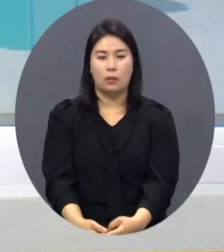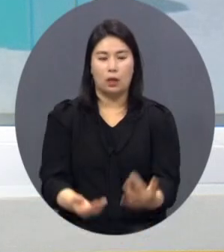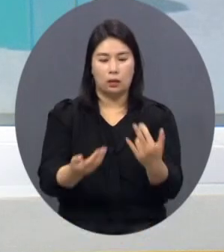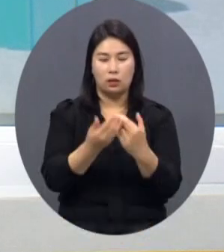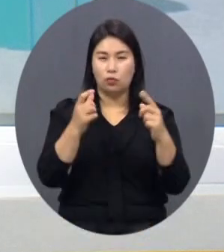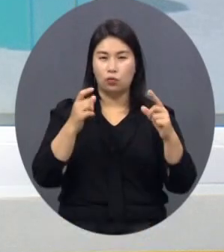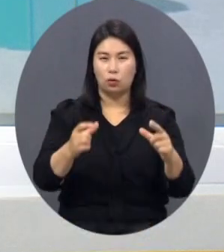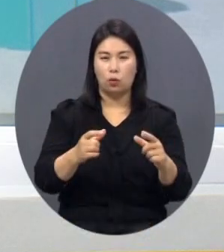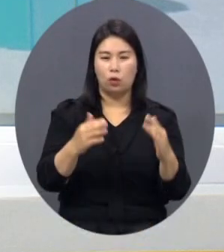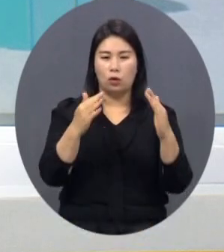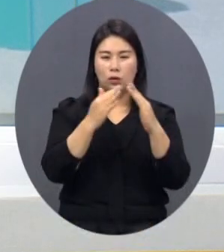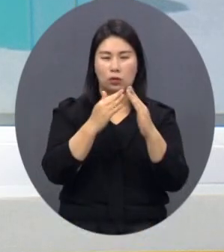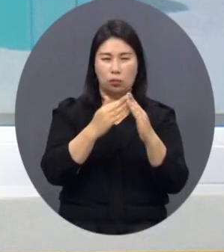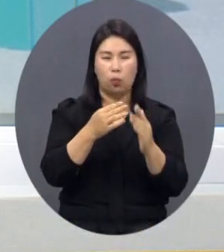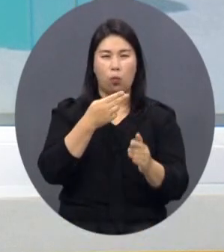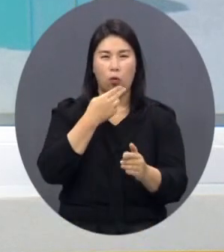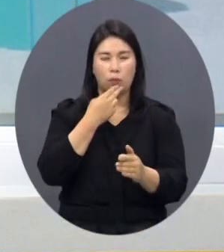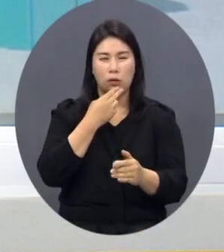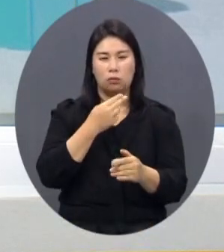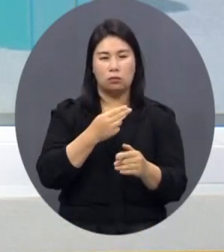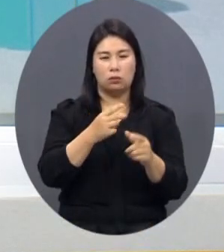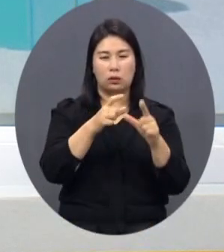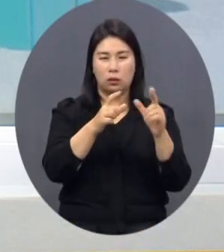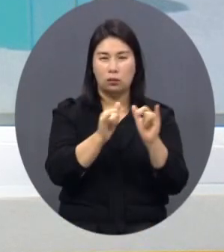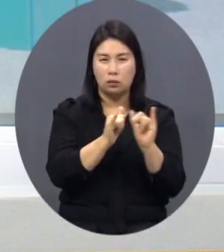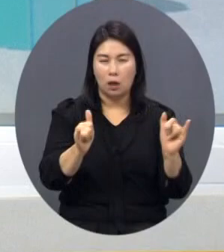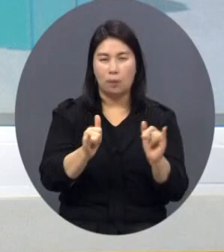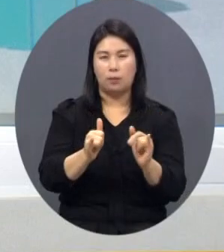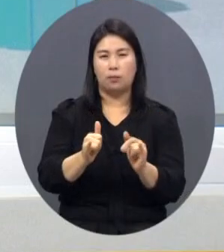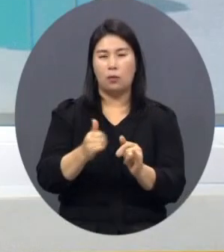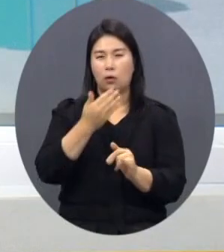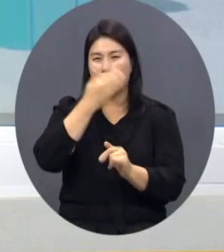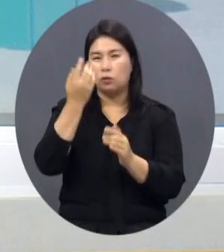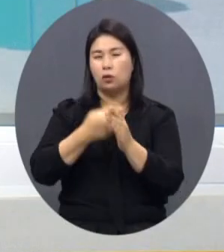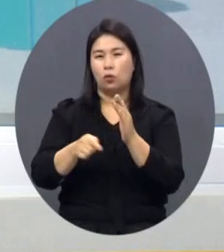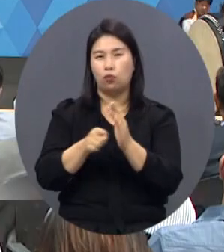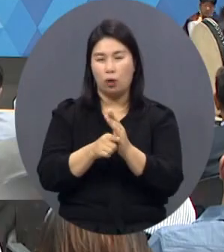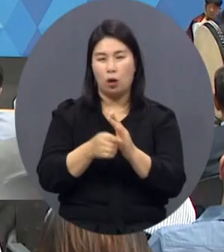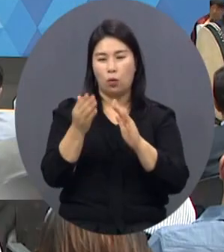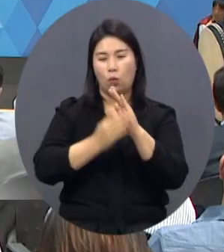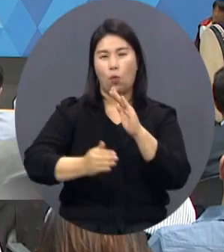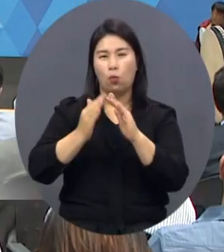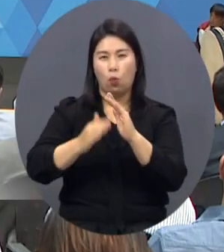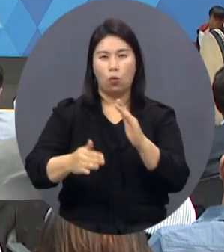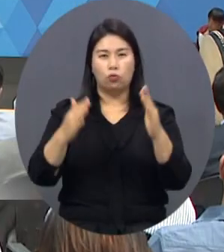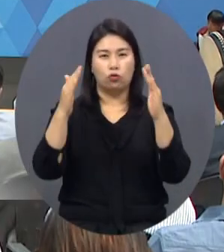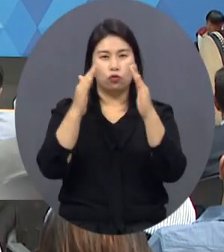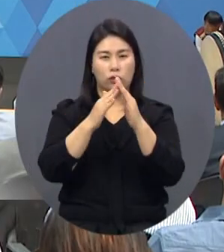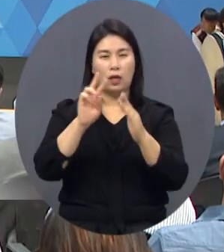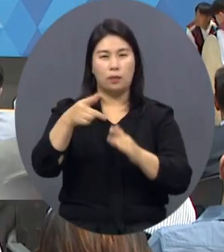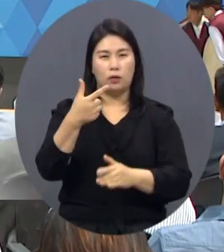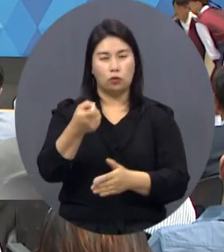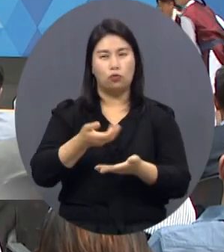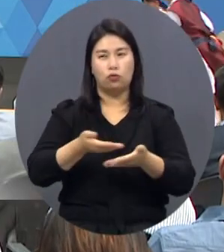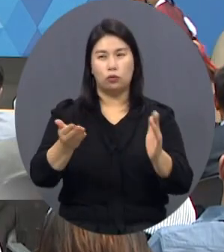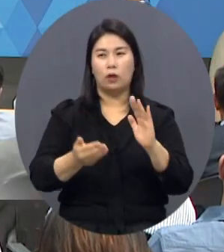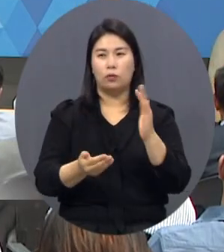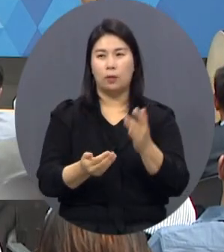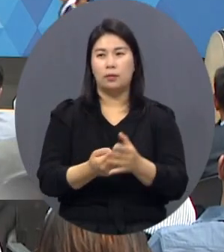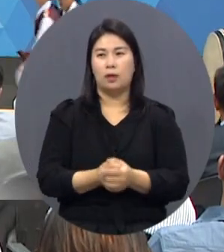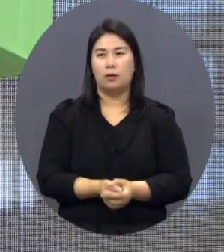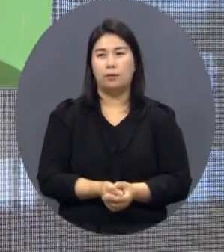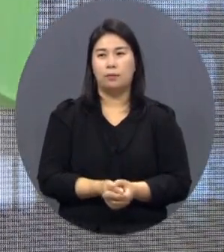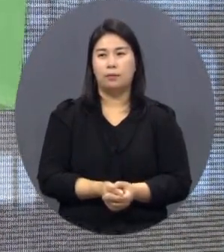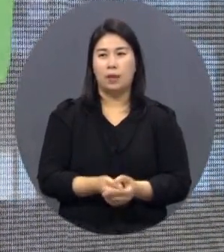제주 지역의 무주택 서민과 청년들을 위한 공공분양주택 226 세대가 공급됩니다 공